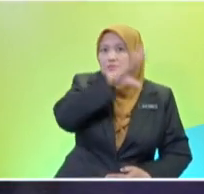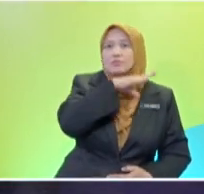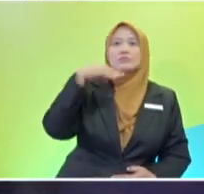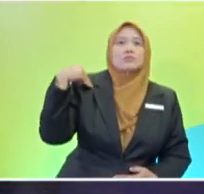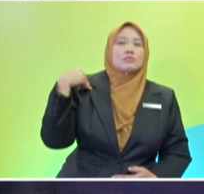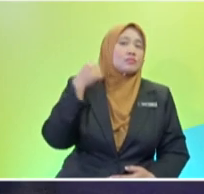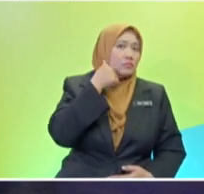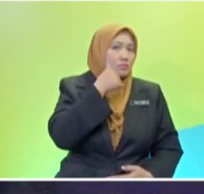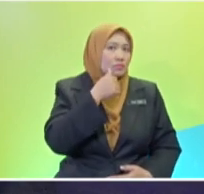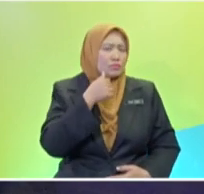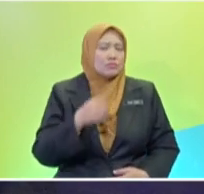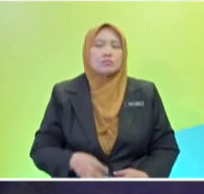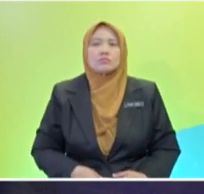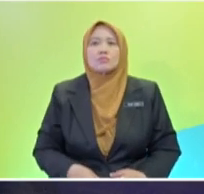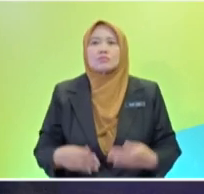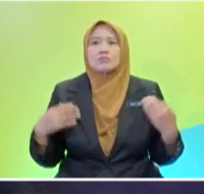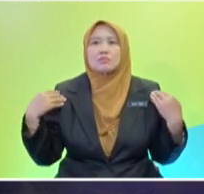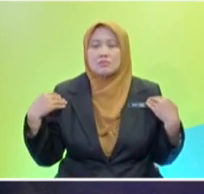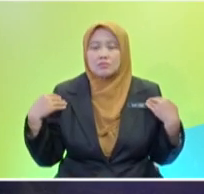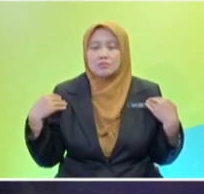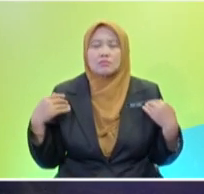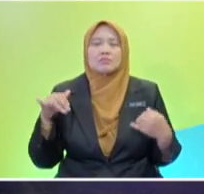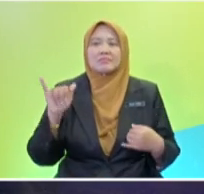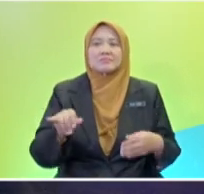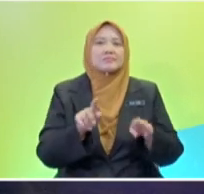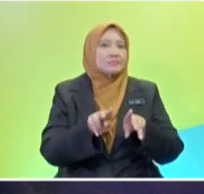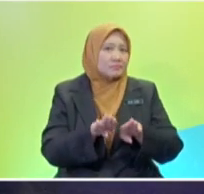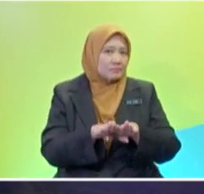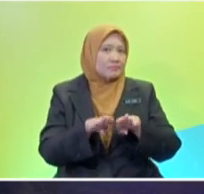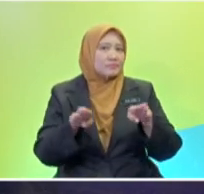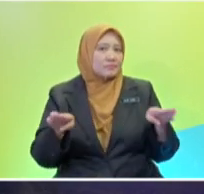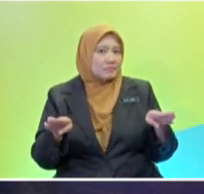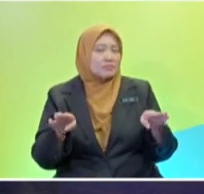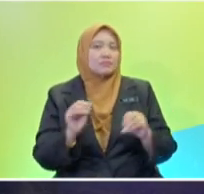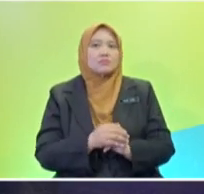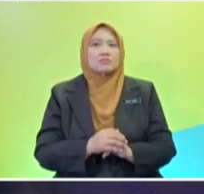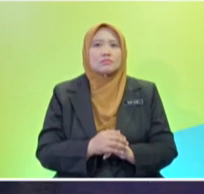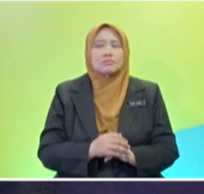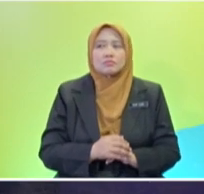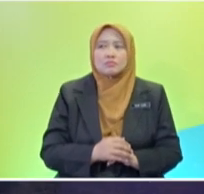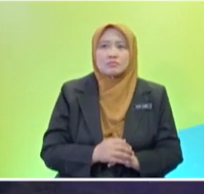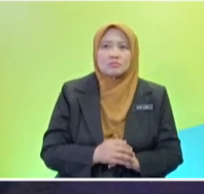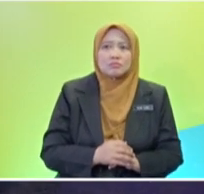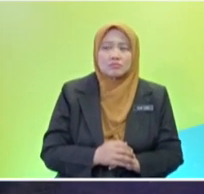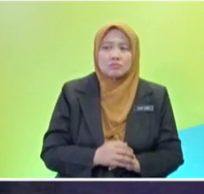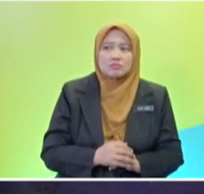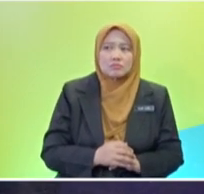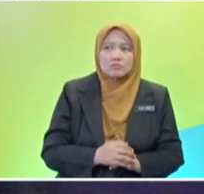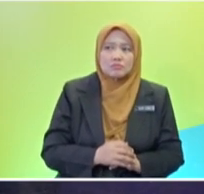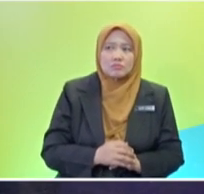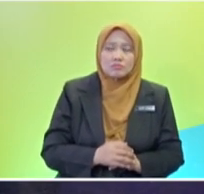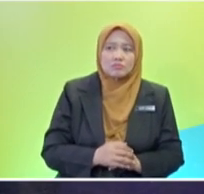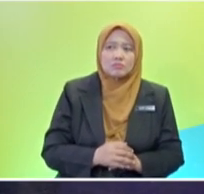badan yang sama tetapi ada juga anggota badan yang berbeda di mana bagian anggota badan ini kita sebut sebagai